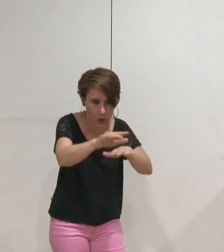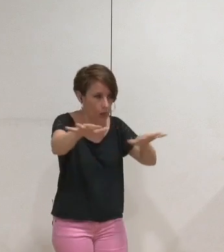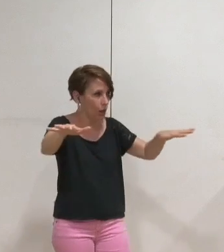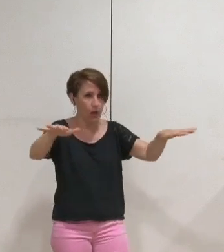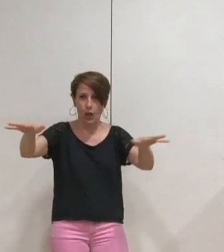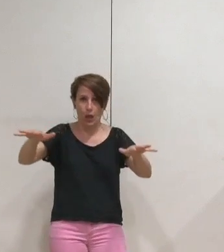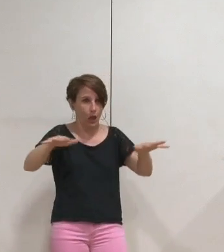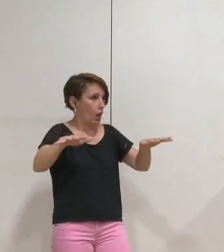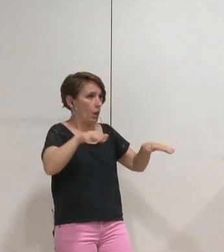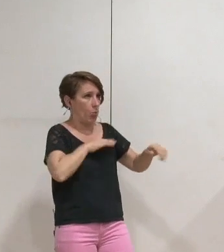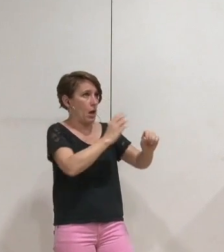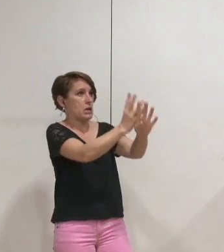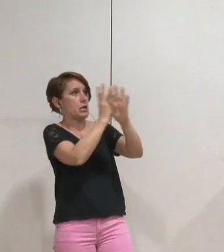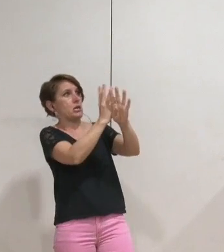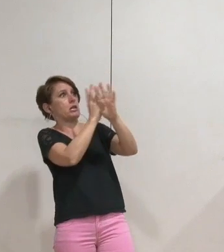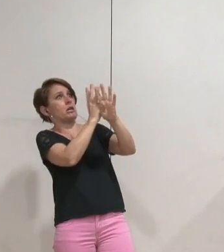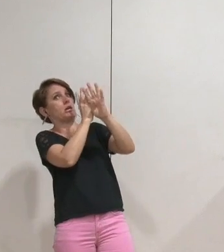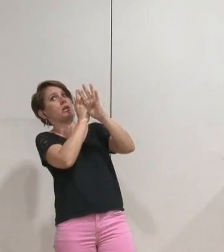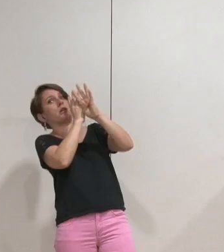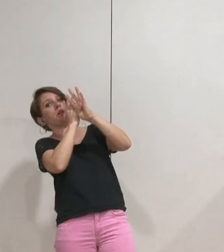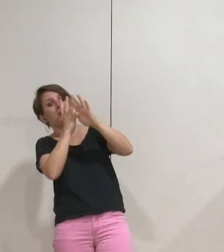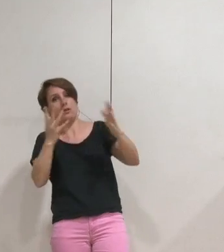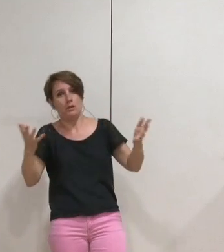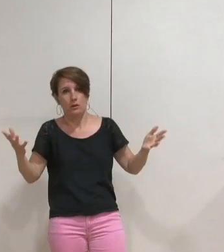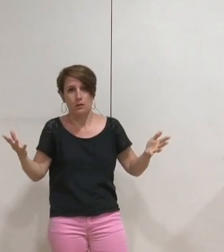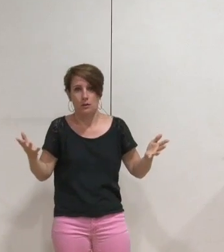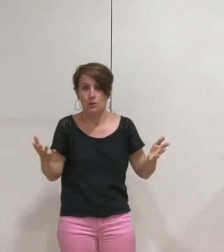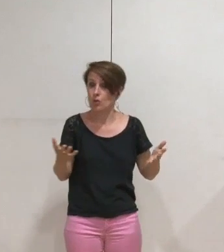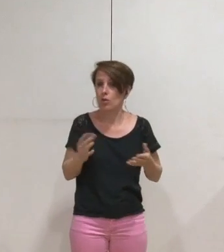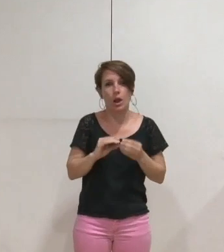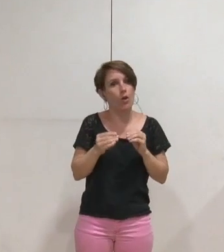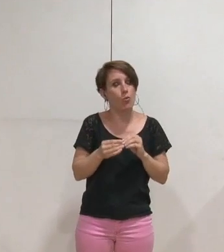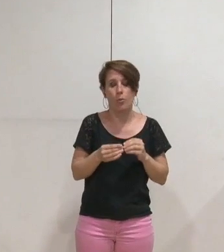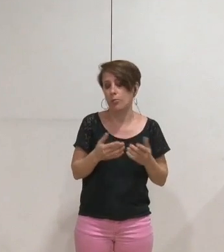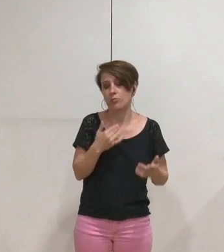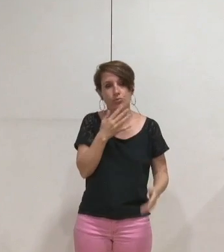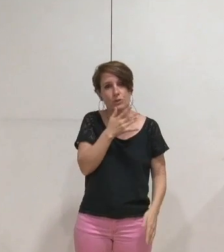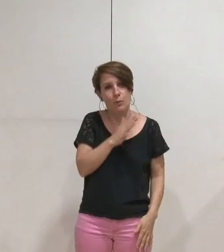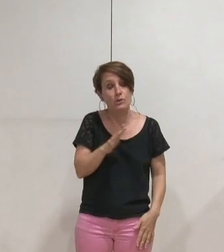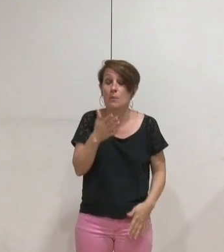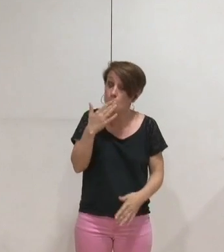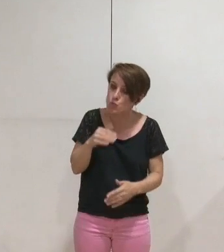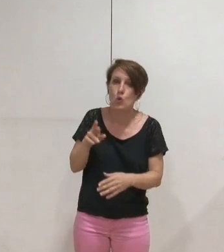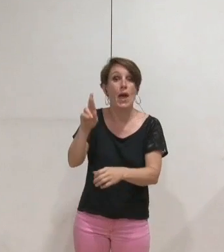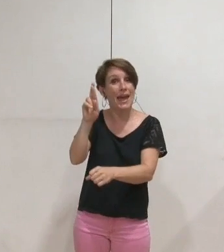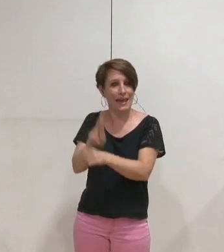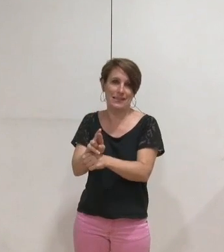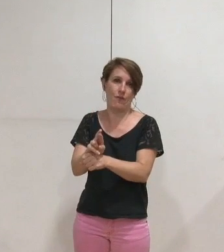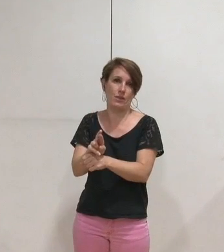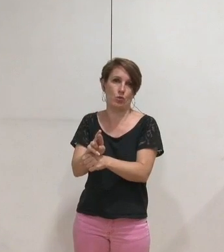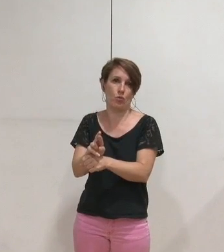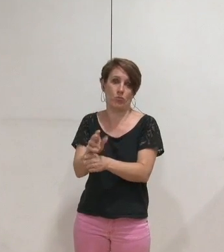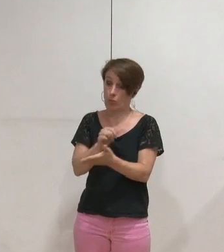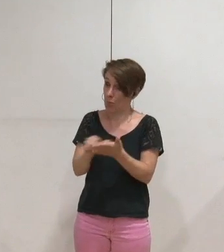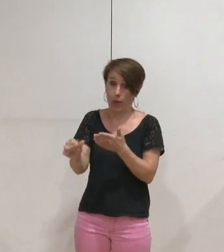la pression de sur le portail de ceux qui cherchaient à rentrer à partir du moment où on rentre dans un système de réservation faut que soit un système de réservation payant pour que soit un rés